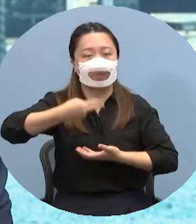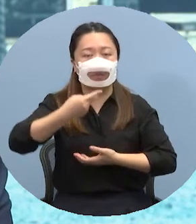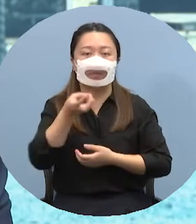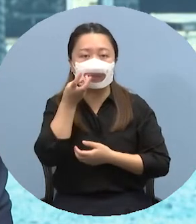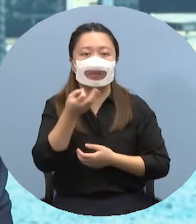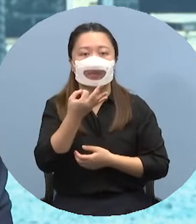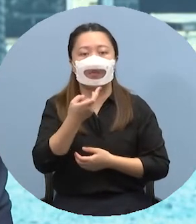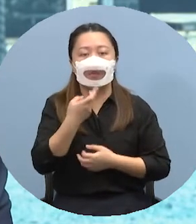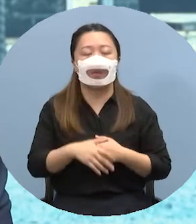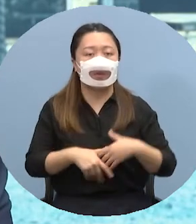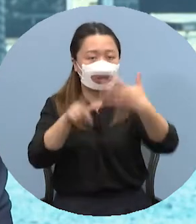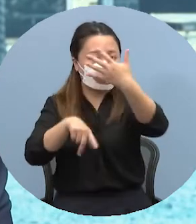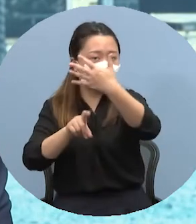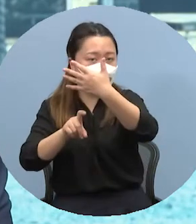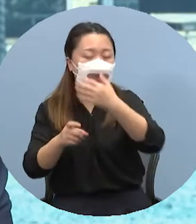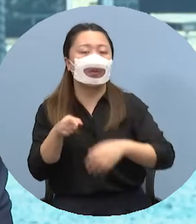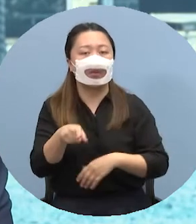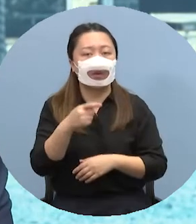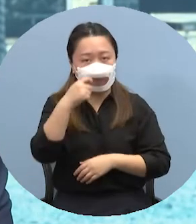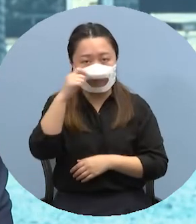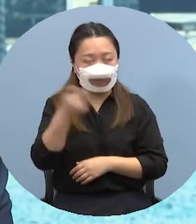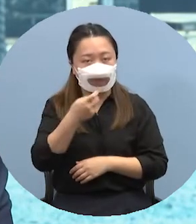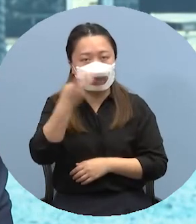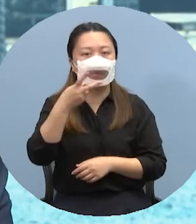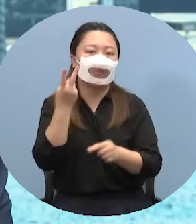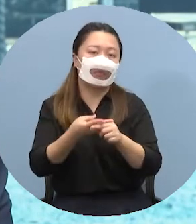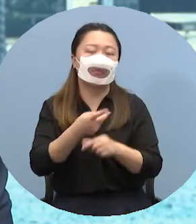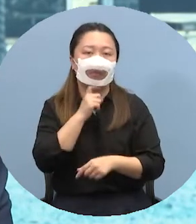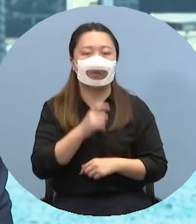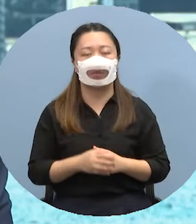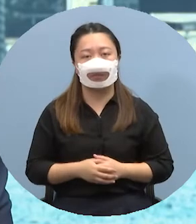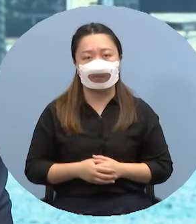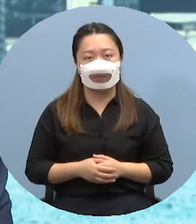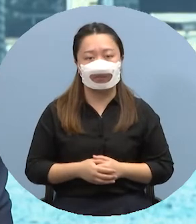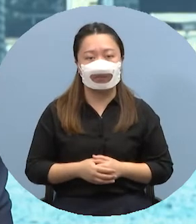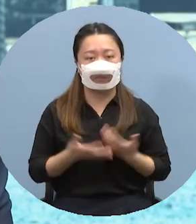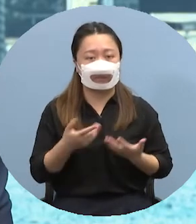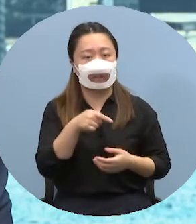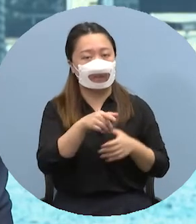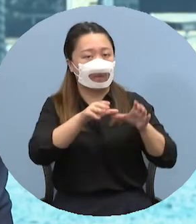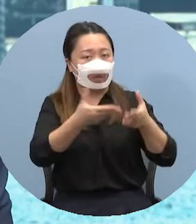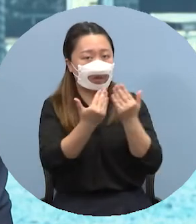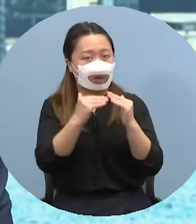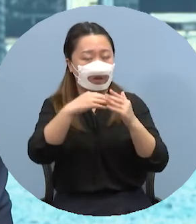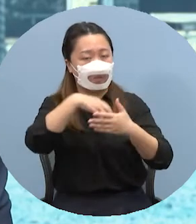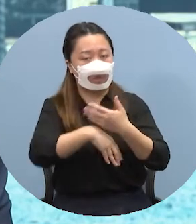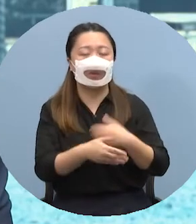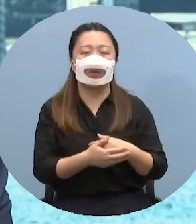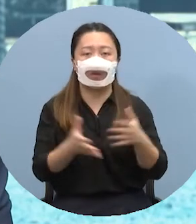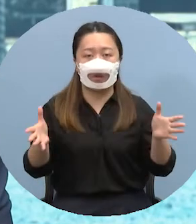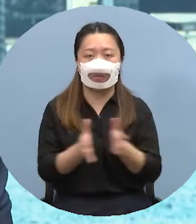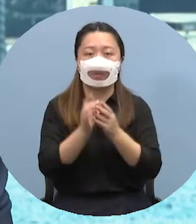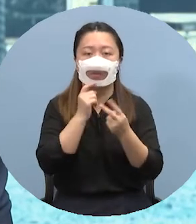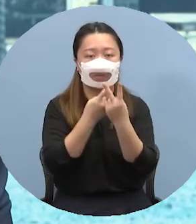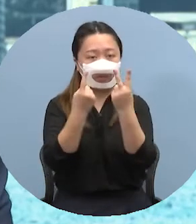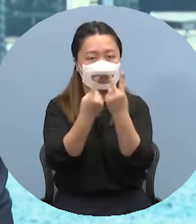人都喺5月19日嘅快速檢測咧係陽性。咁累計目前，在橫絲這個群組裡面共有